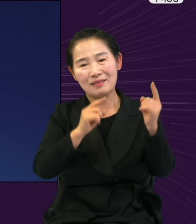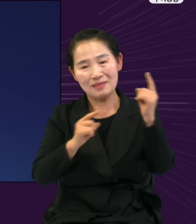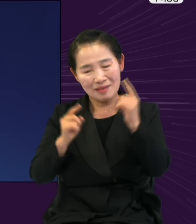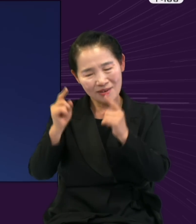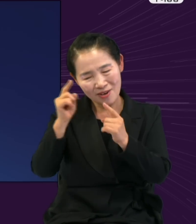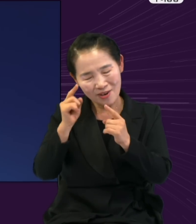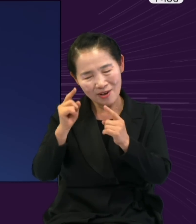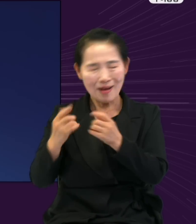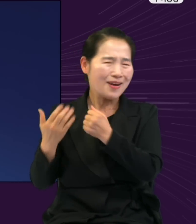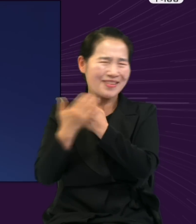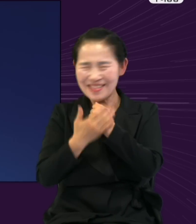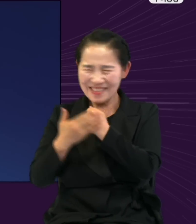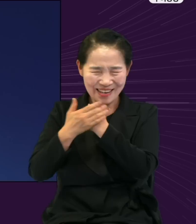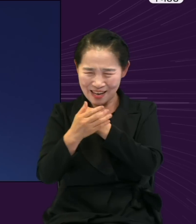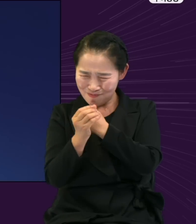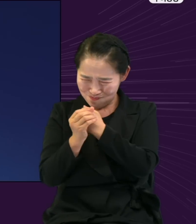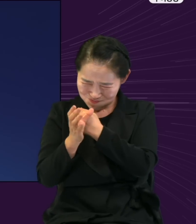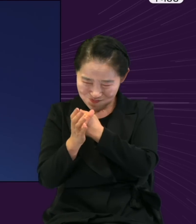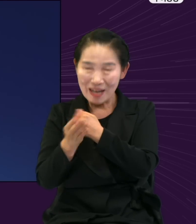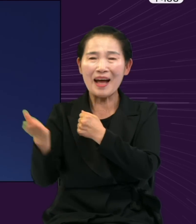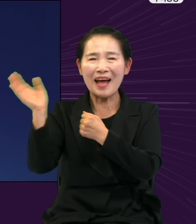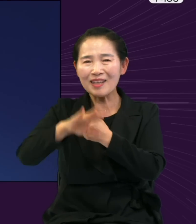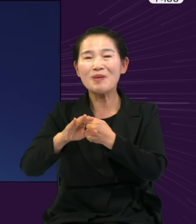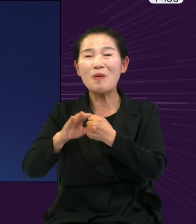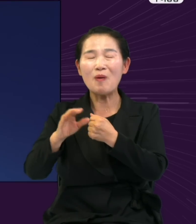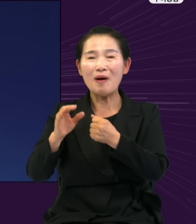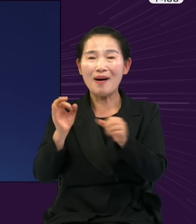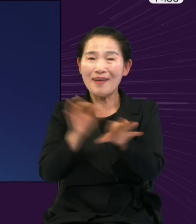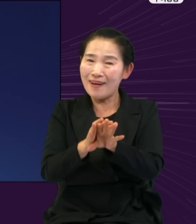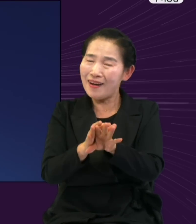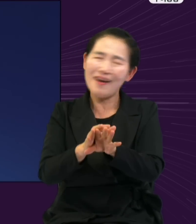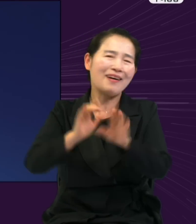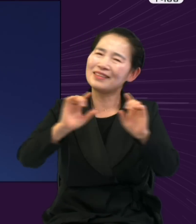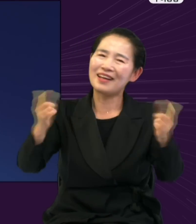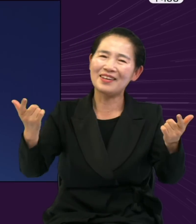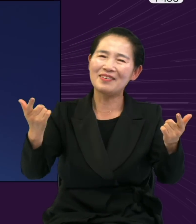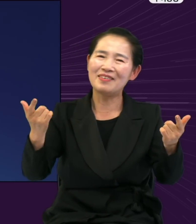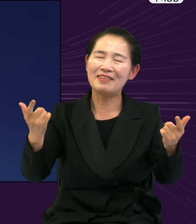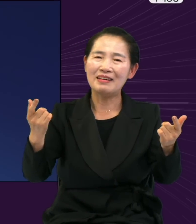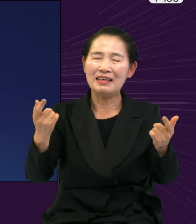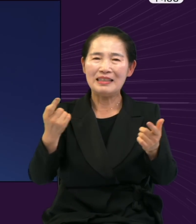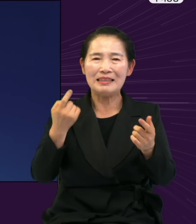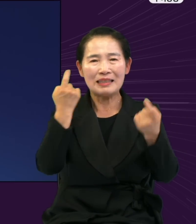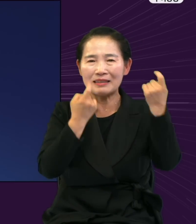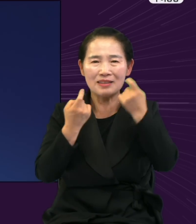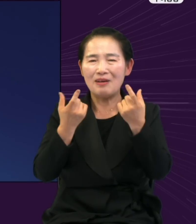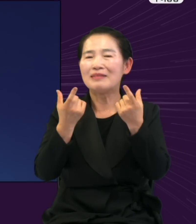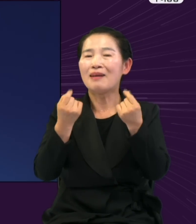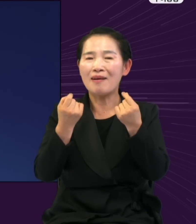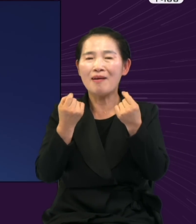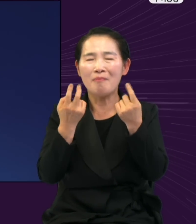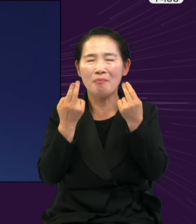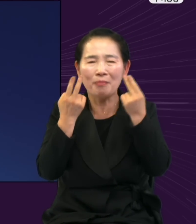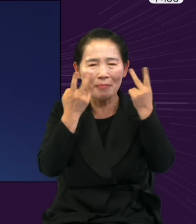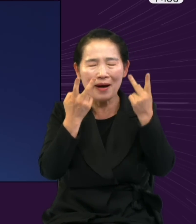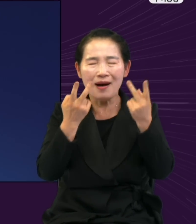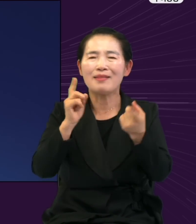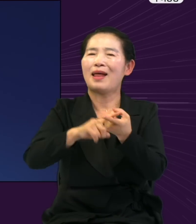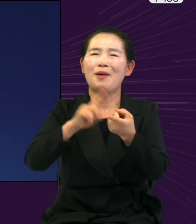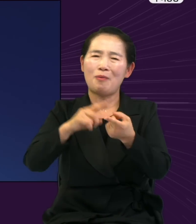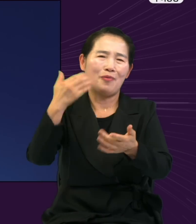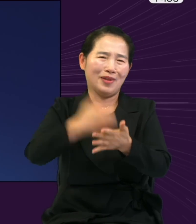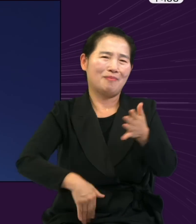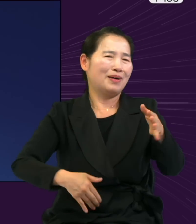않아요. 흔적처럼 여전히 남아 있습니다. 그러나 하나님께서는 힘들고